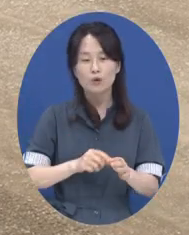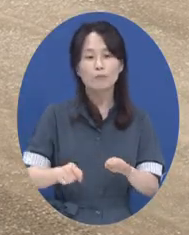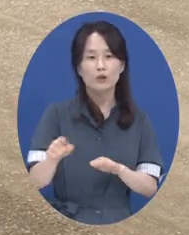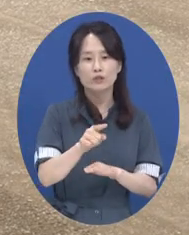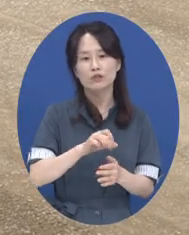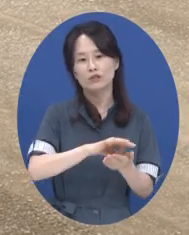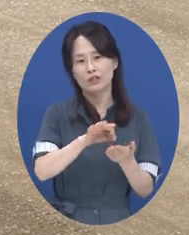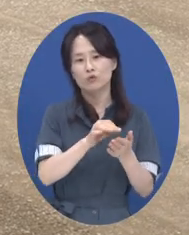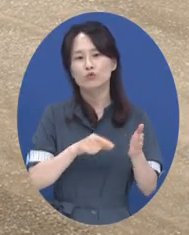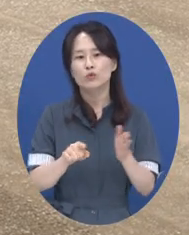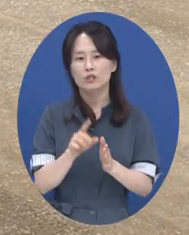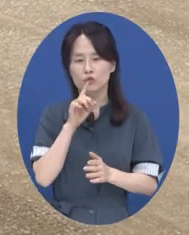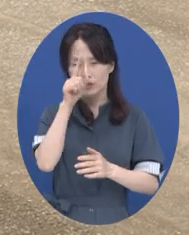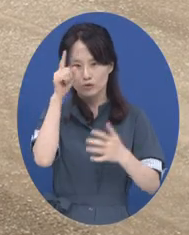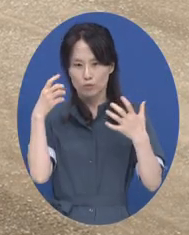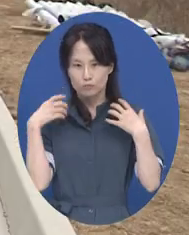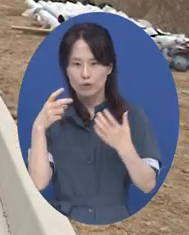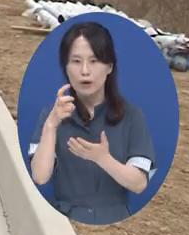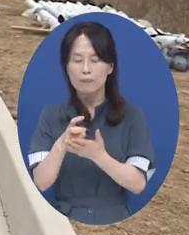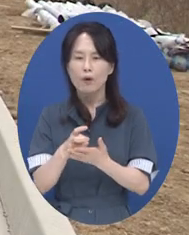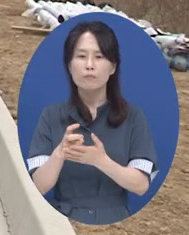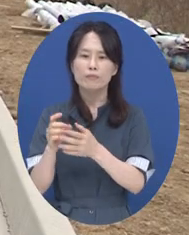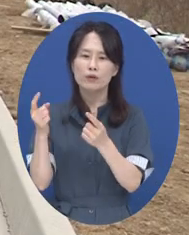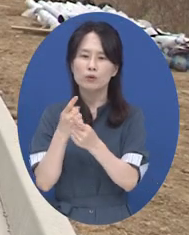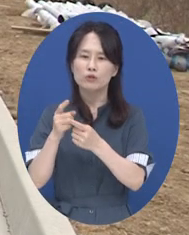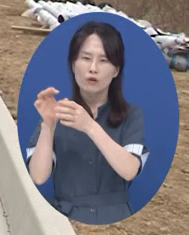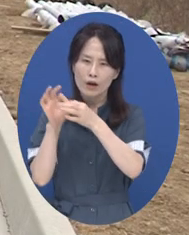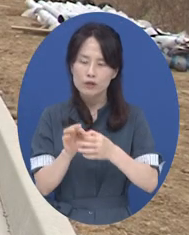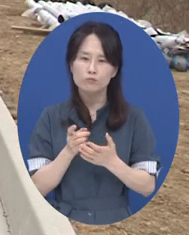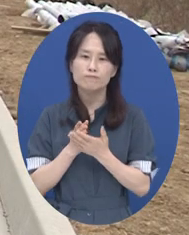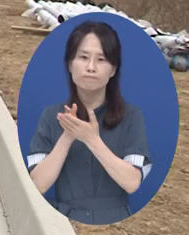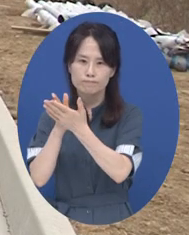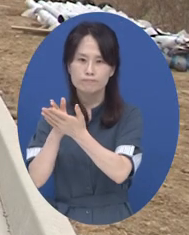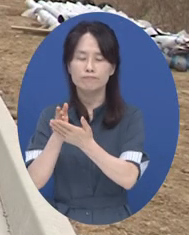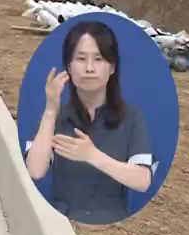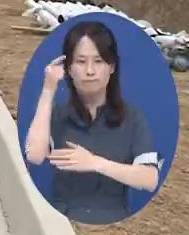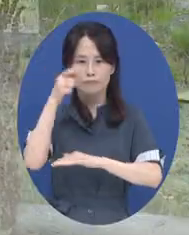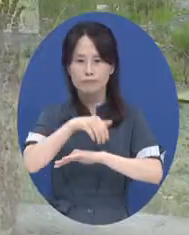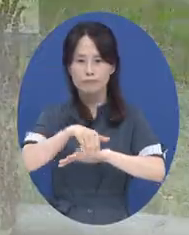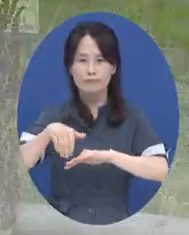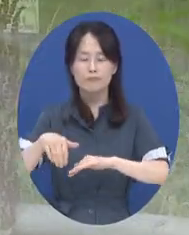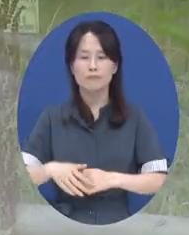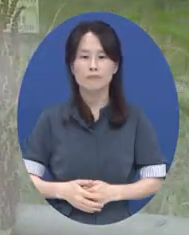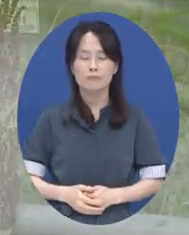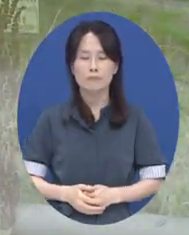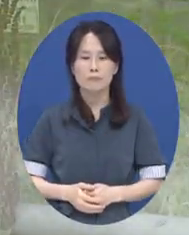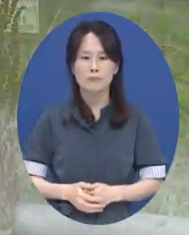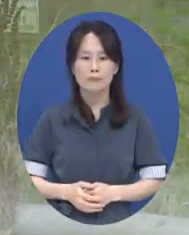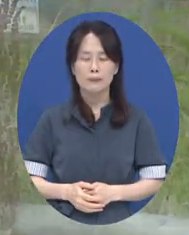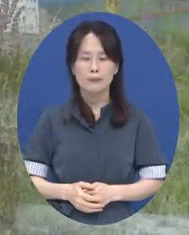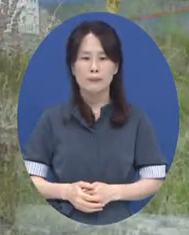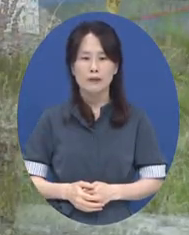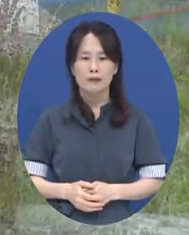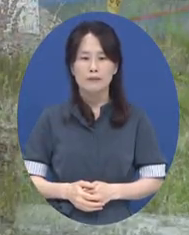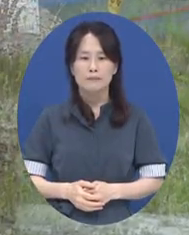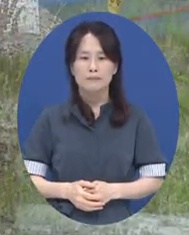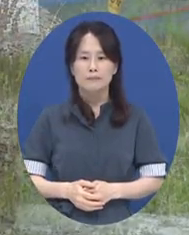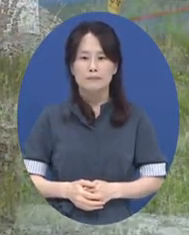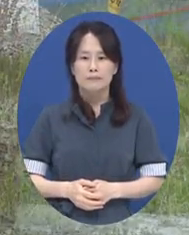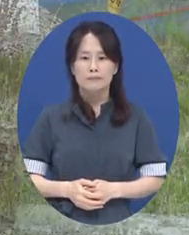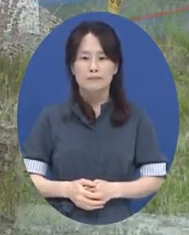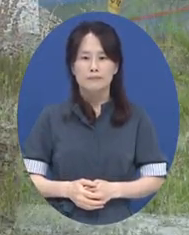우선 사용할 수 있도록 중앙정부의 제도 개선을 지속 건의해 나갈 방침입니다. 경기지TV 구영슬입니다.